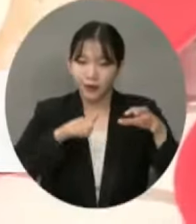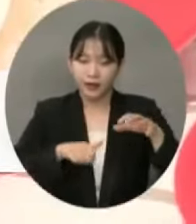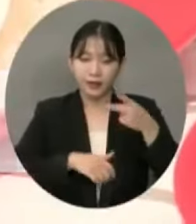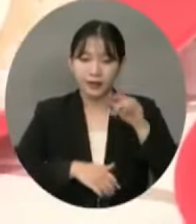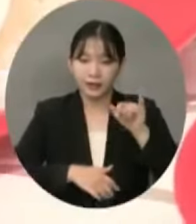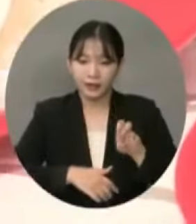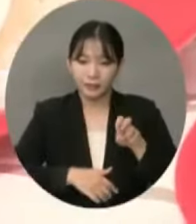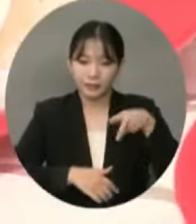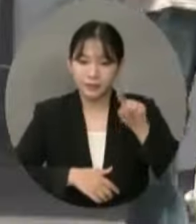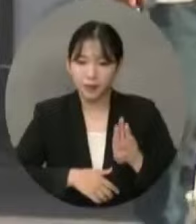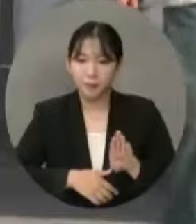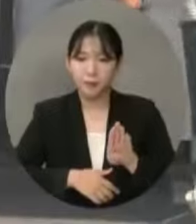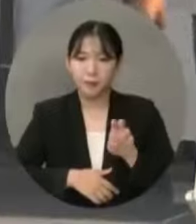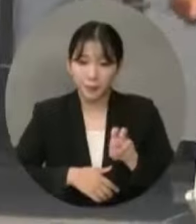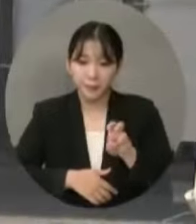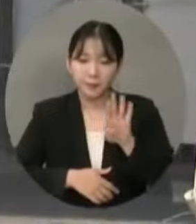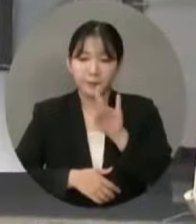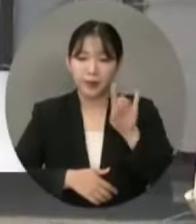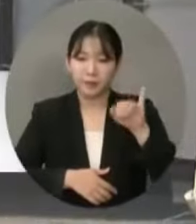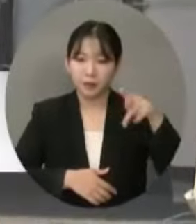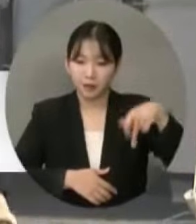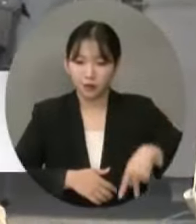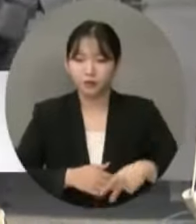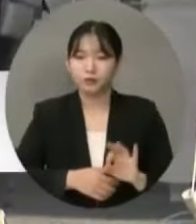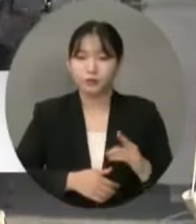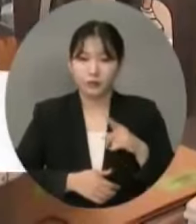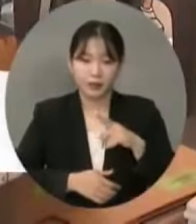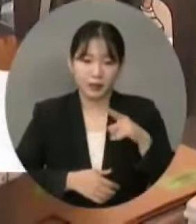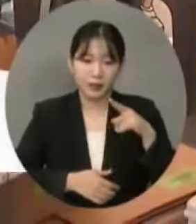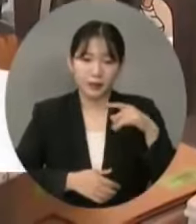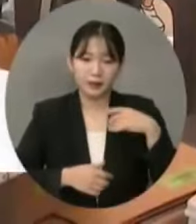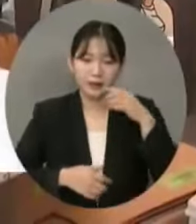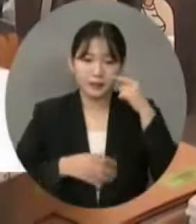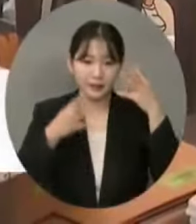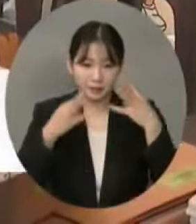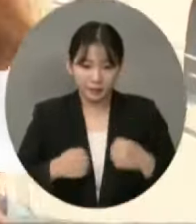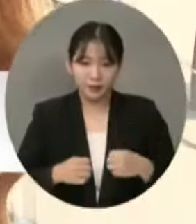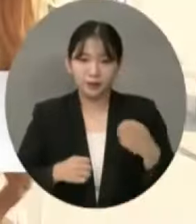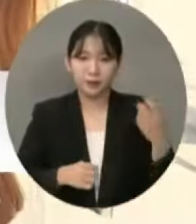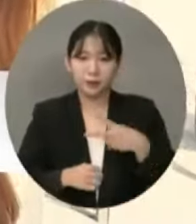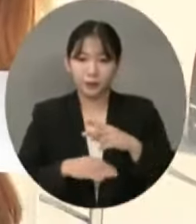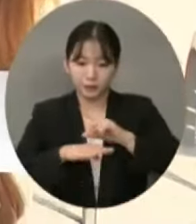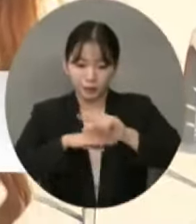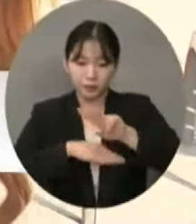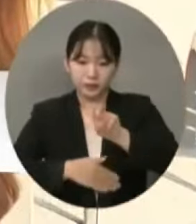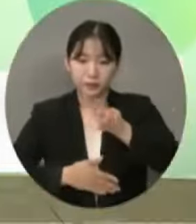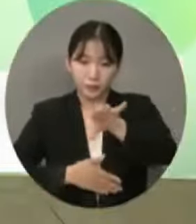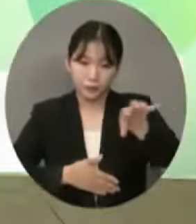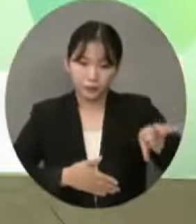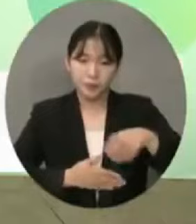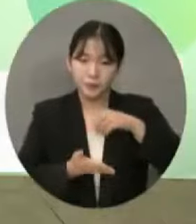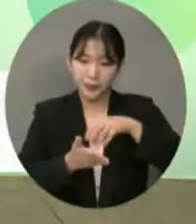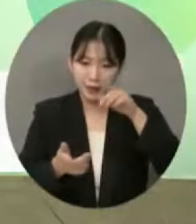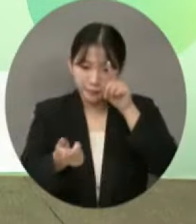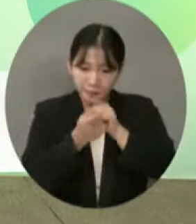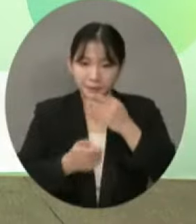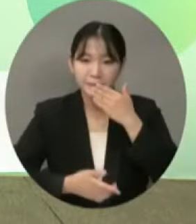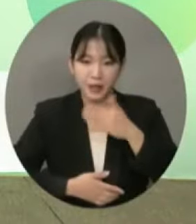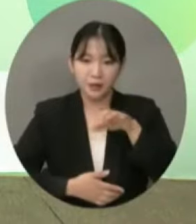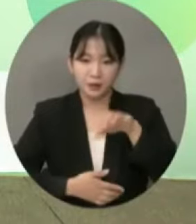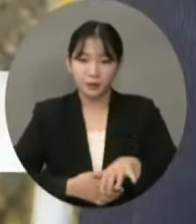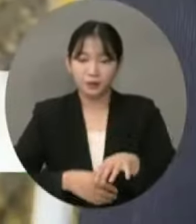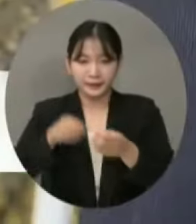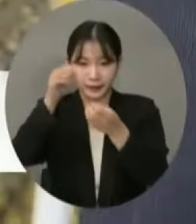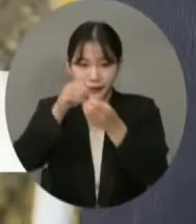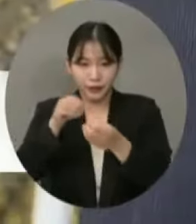모두 사로잡았습니다. 이 밖에 22개 시군의 특화빵을 한 곳에서 만날 수 있는 남도 빵지 순례관, 나만의 전통주